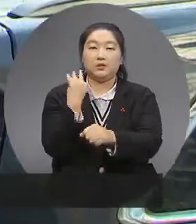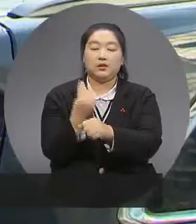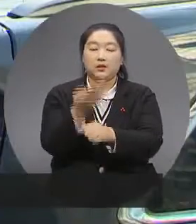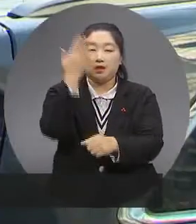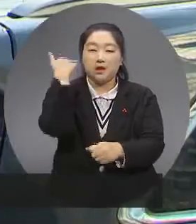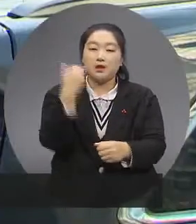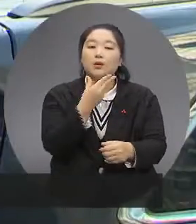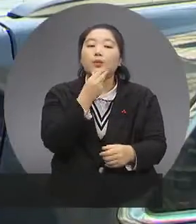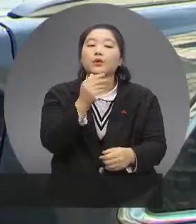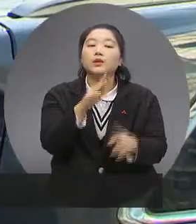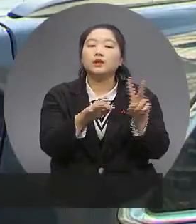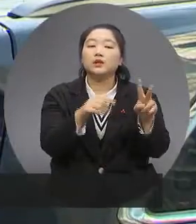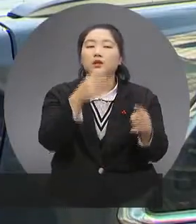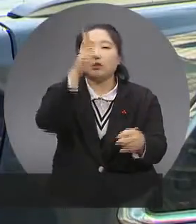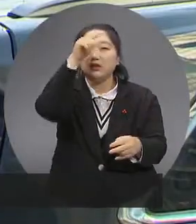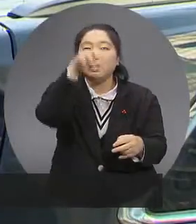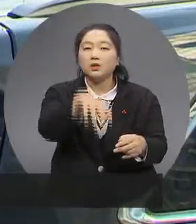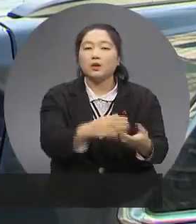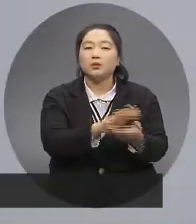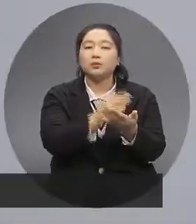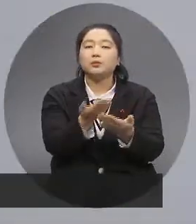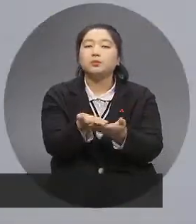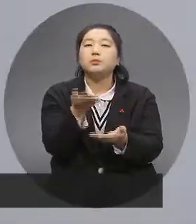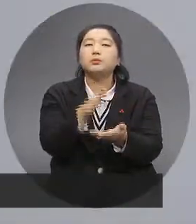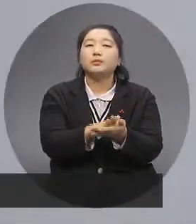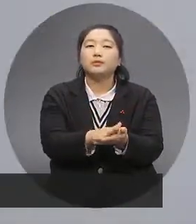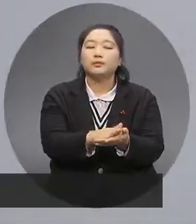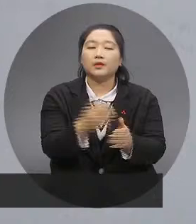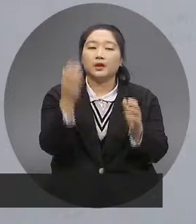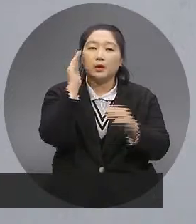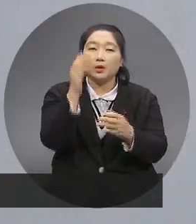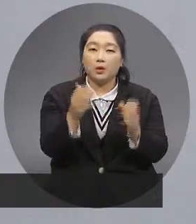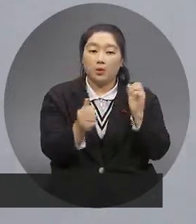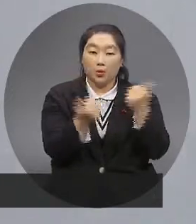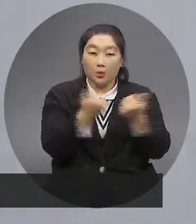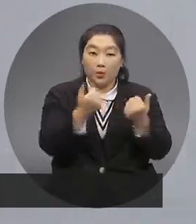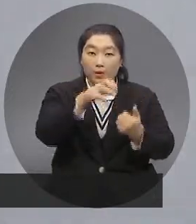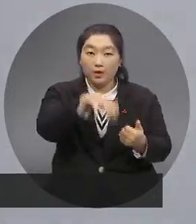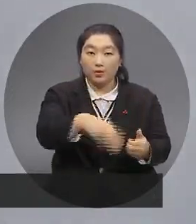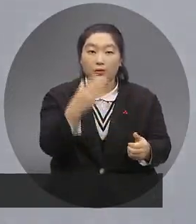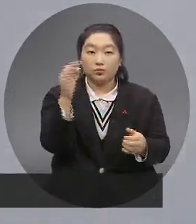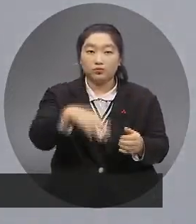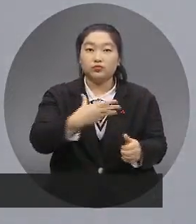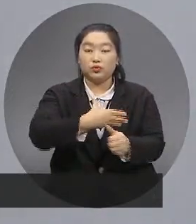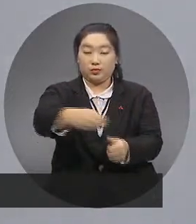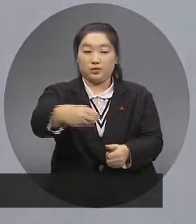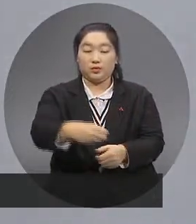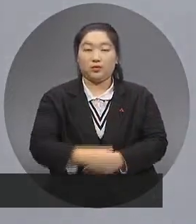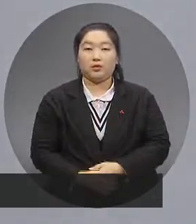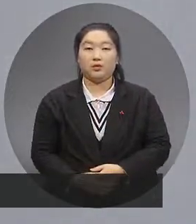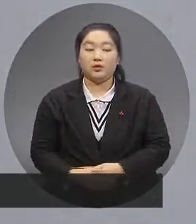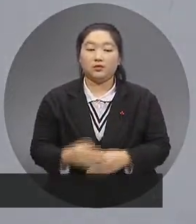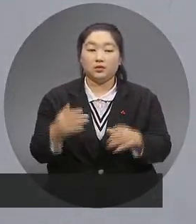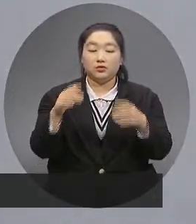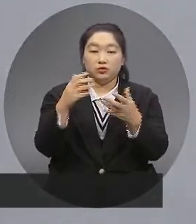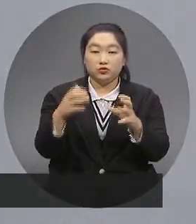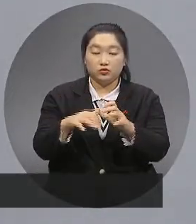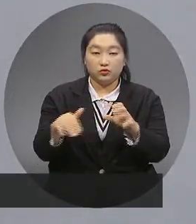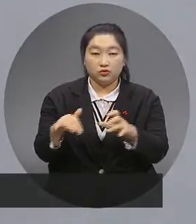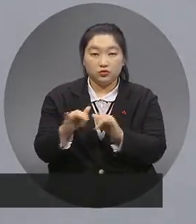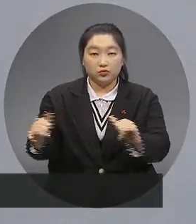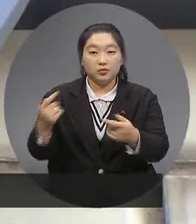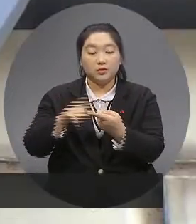이치안 센터를 탈바꿈한 곳인데 무료로 회의 장소를 빌릴 수 있고 주민들을 대상으로 문화체험 프로그램도